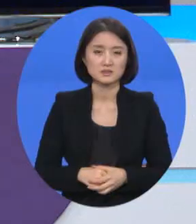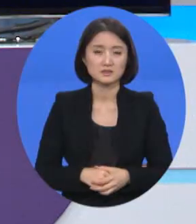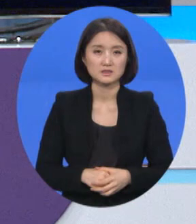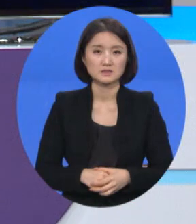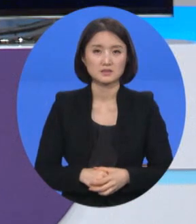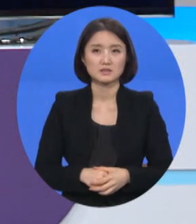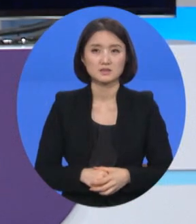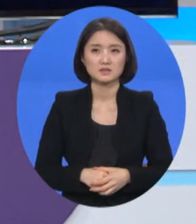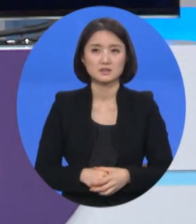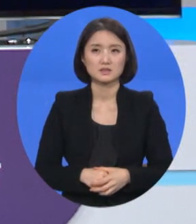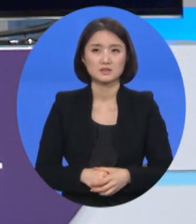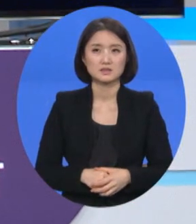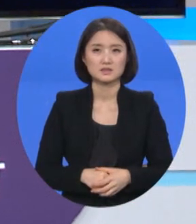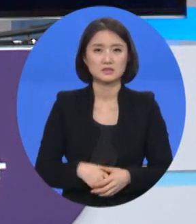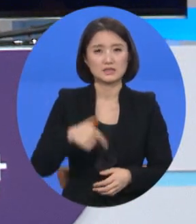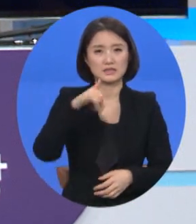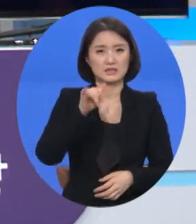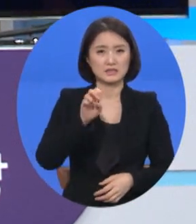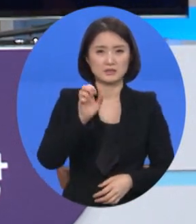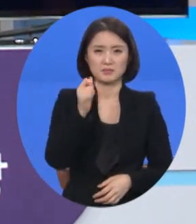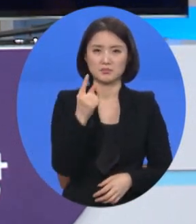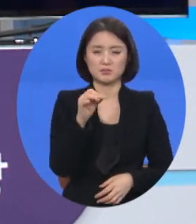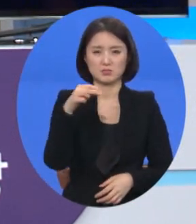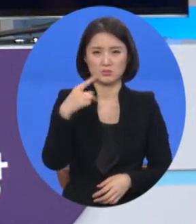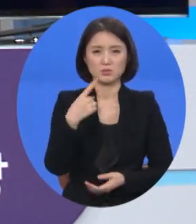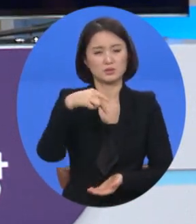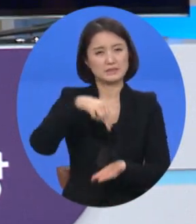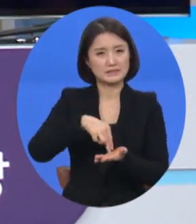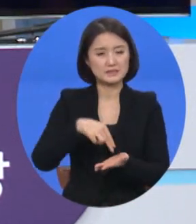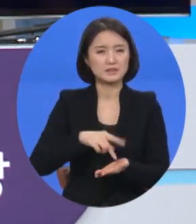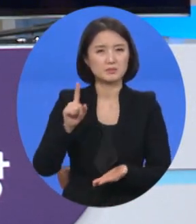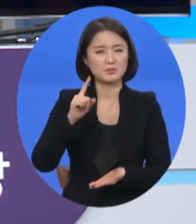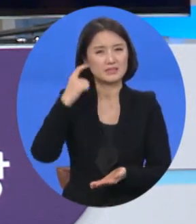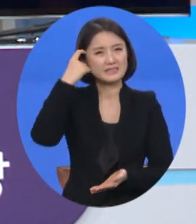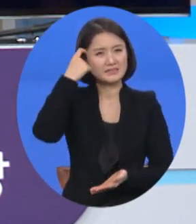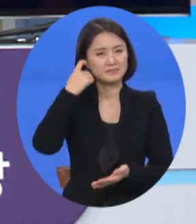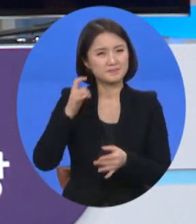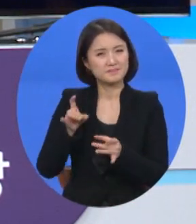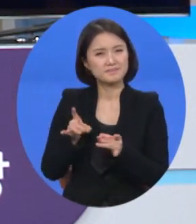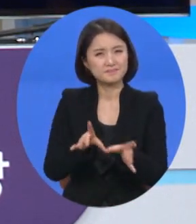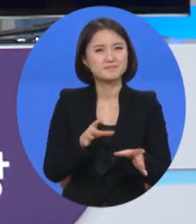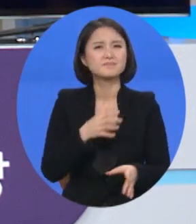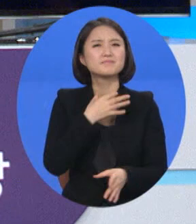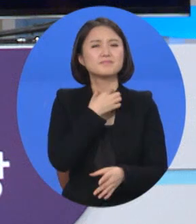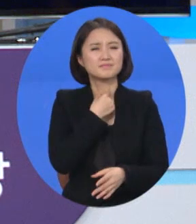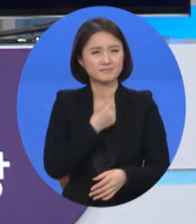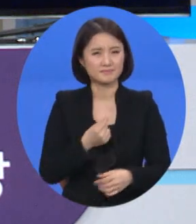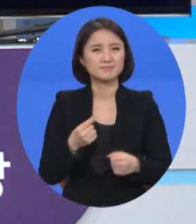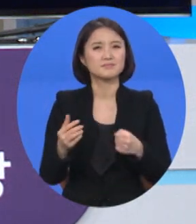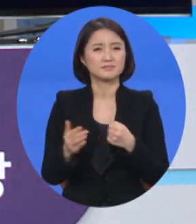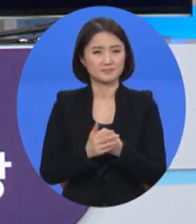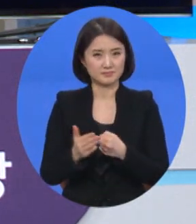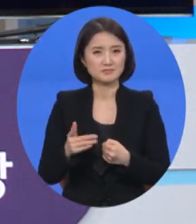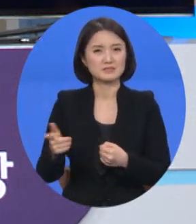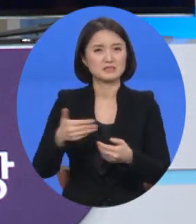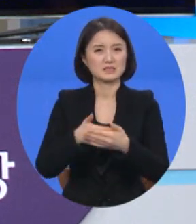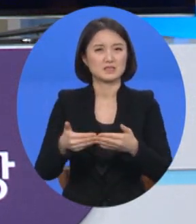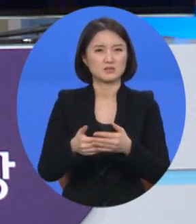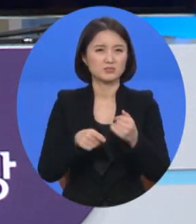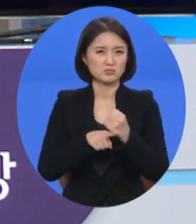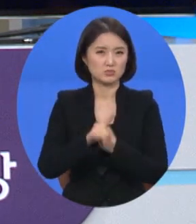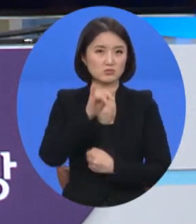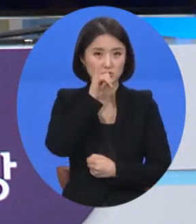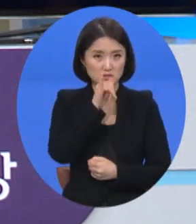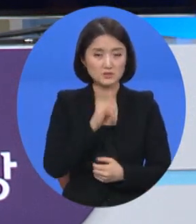여러분들한테 뭔가 덕담을 빌려주고 자 마음을 먹었습니다 그래서 이것이 말이 안되는 음성 서린